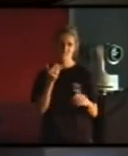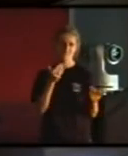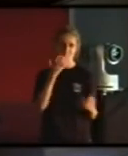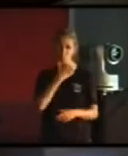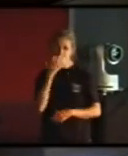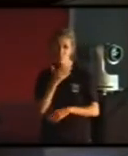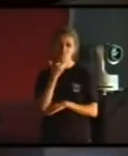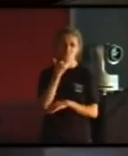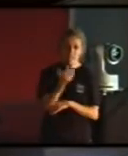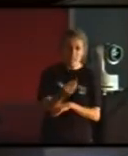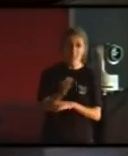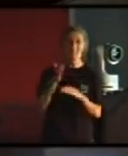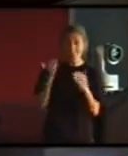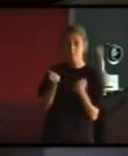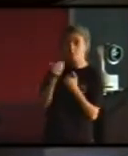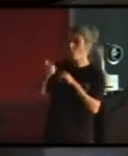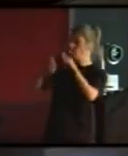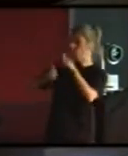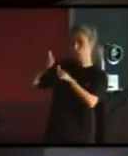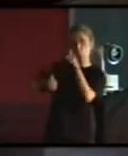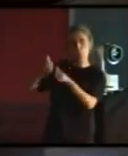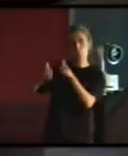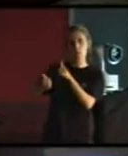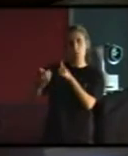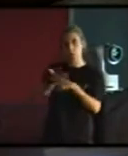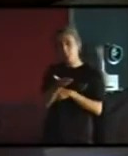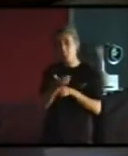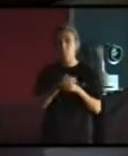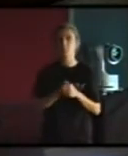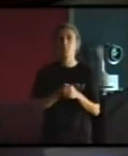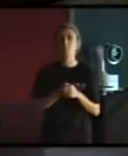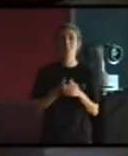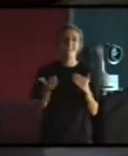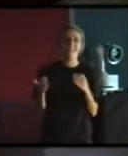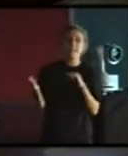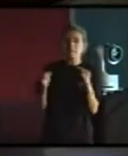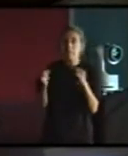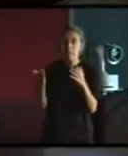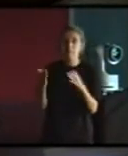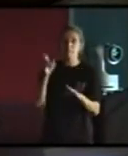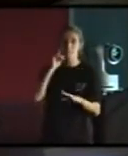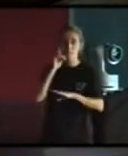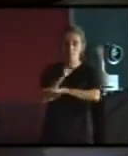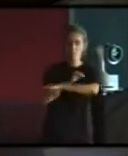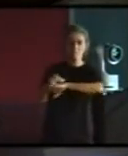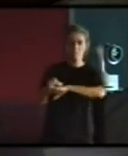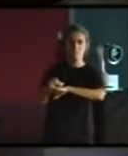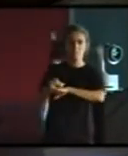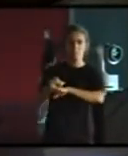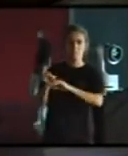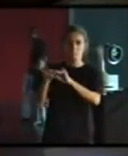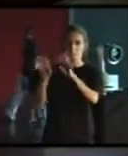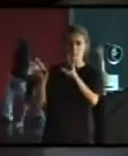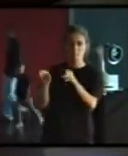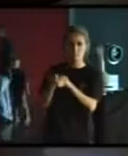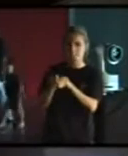Un concours a été effectivement organisé. Et c'est là où les choses se sont bloquées, puisque les architectes, sans se concerter, je crois,